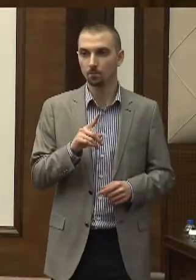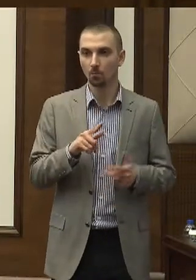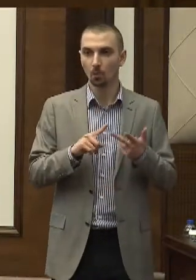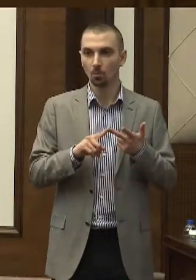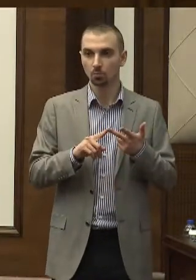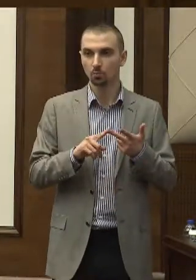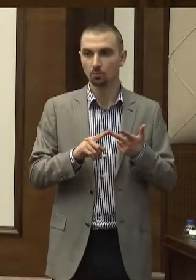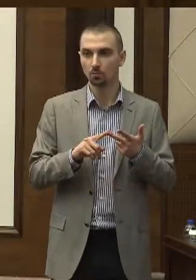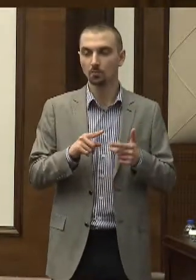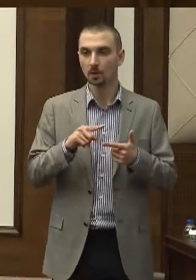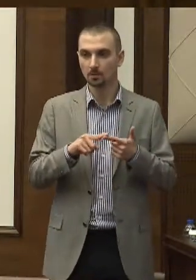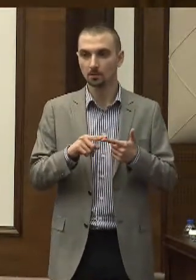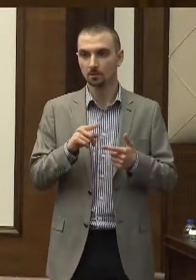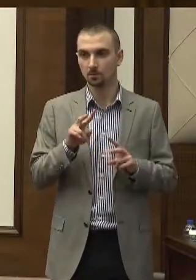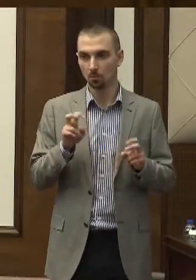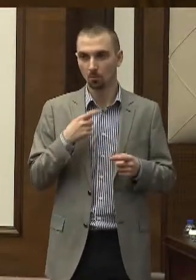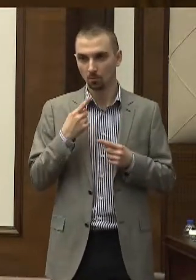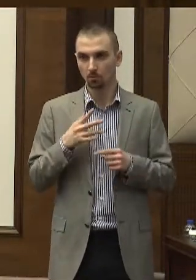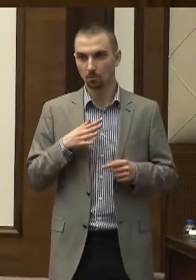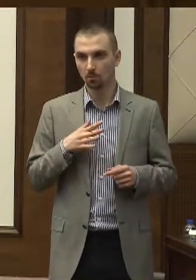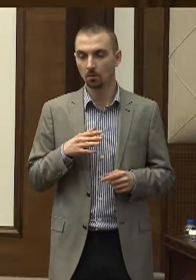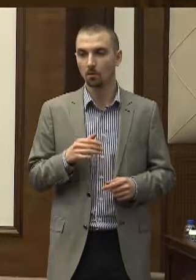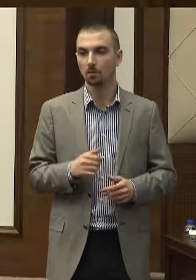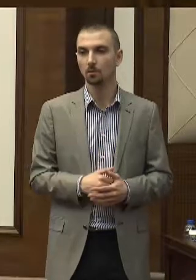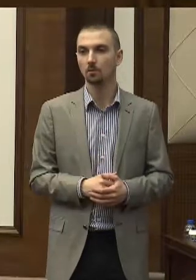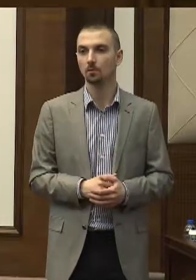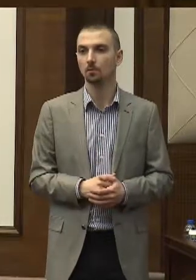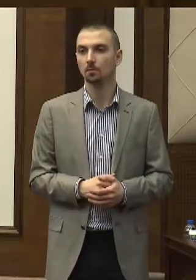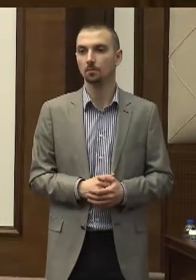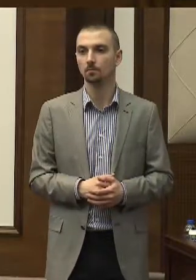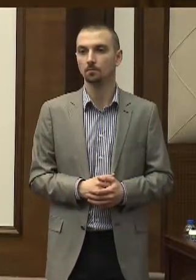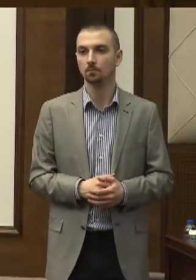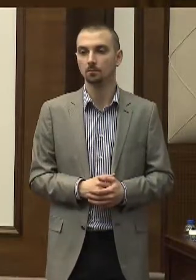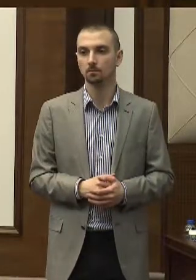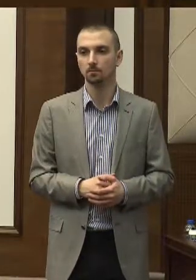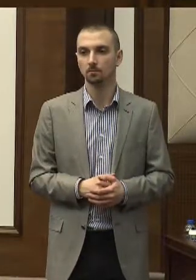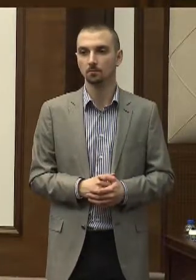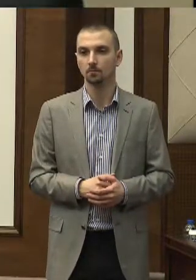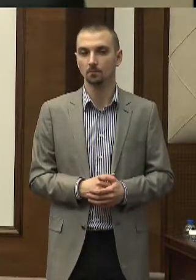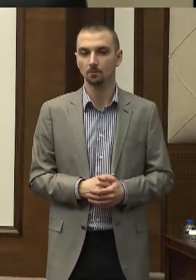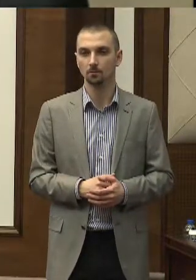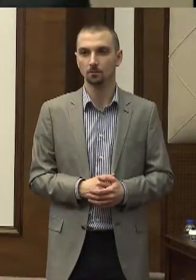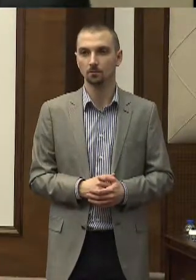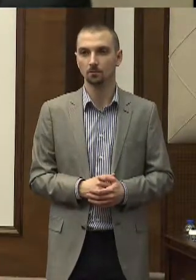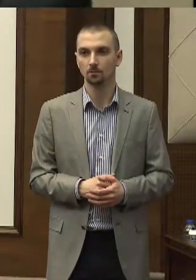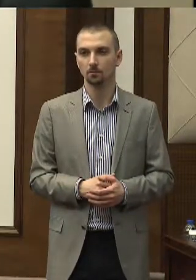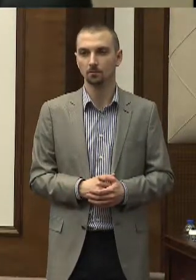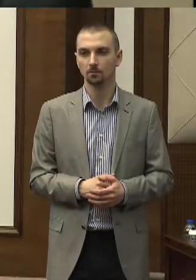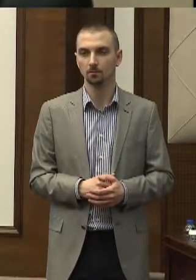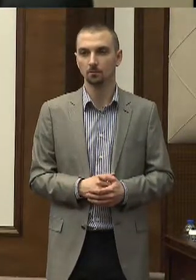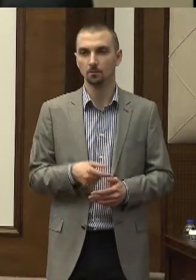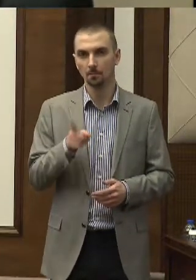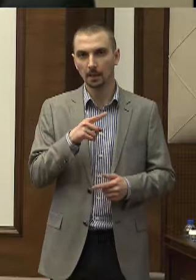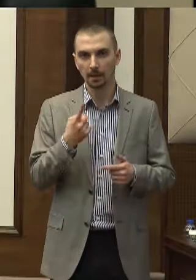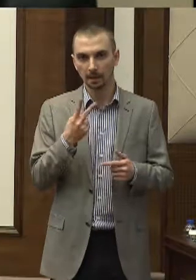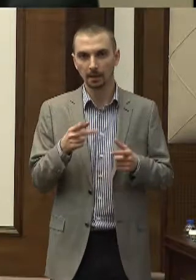3. maddeye geçmeden bunu evet dedik tabii ki. Tabii, bunda tabii. Bir sıkıntı yok. İsimleri yazılıyor önünüzde. Kamu yararına çalışan 2 tane daha